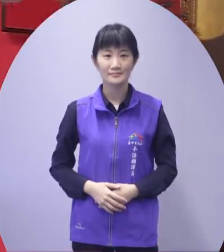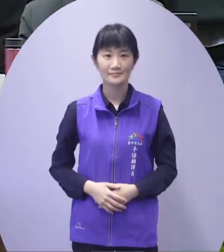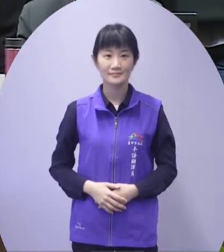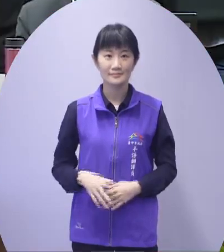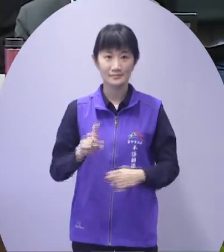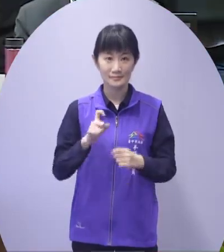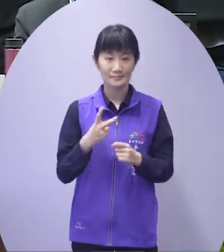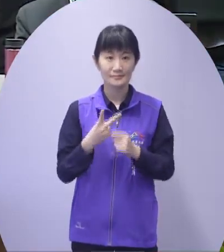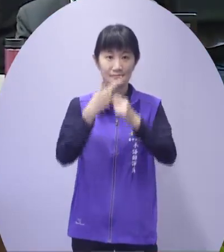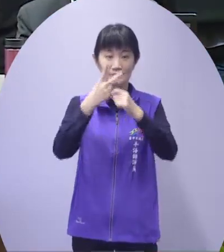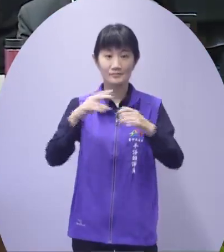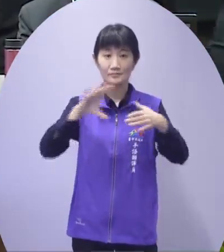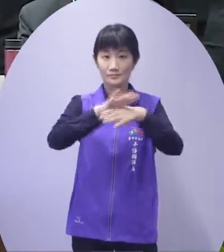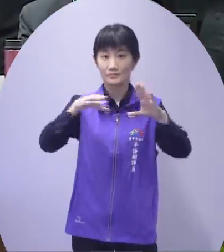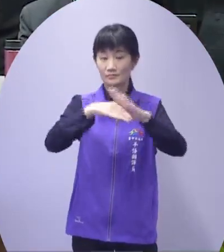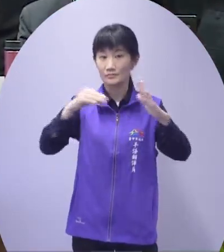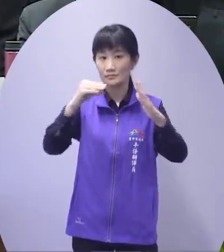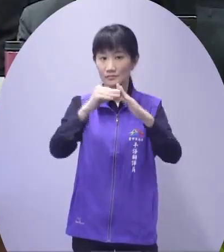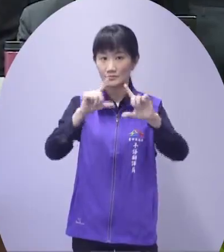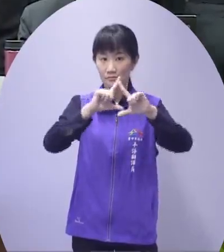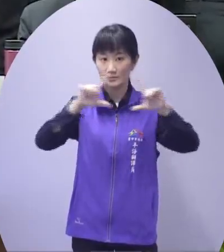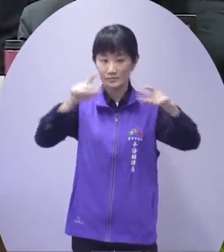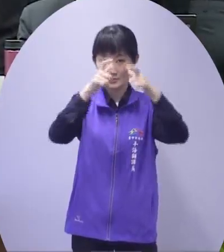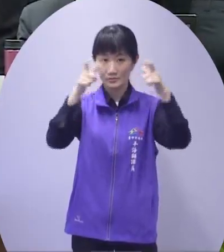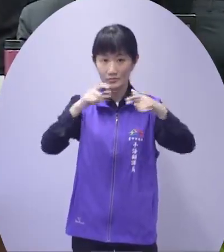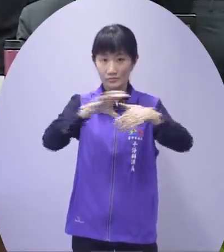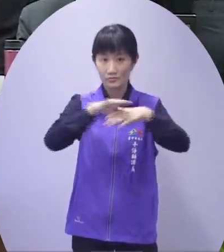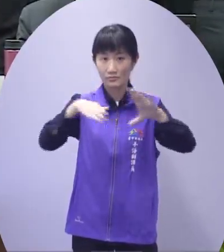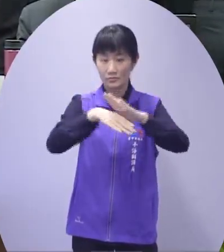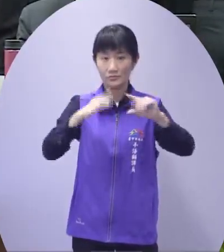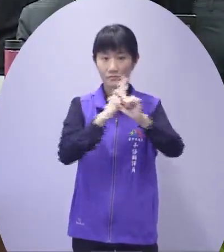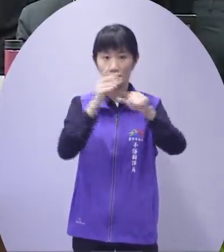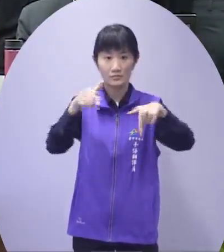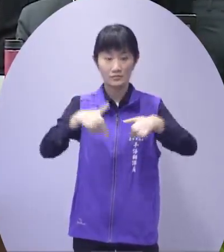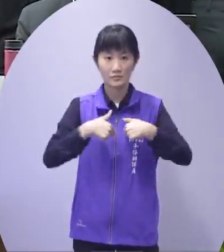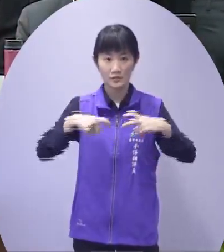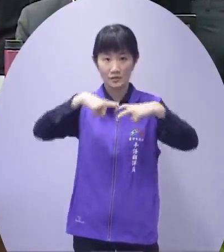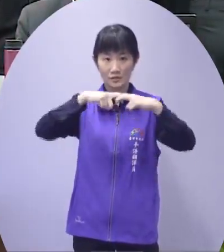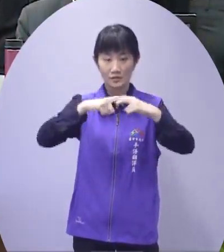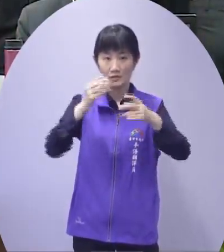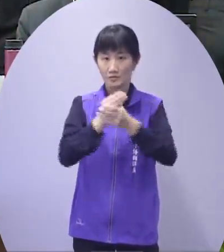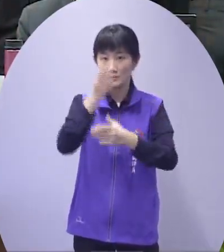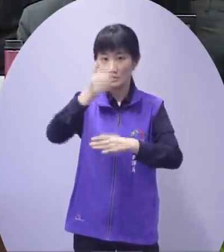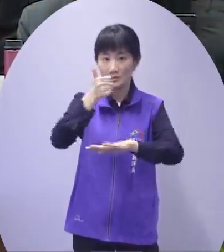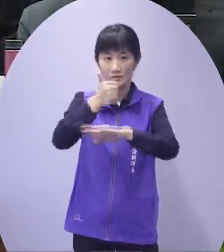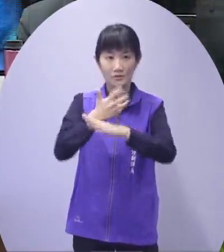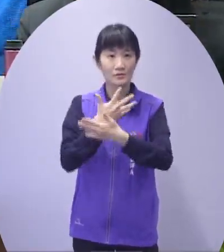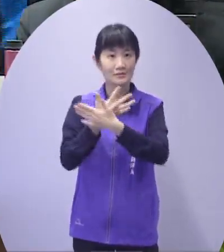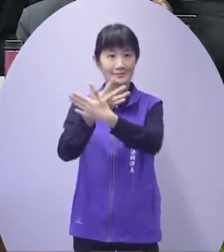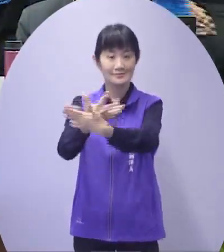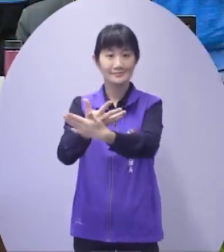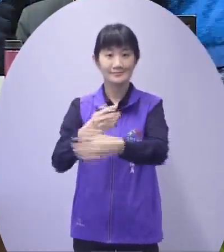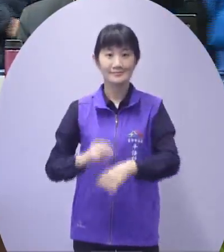第十二位，文化局大墩文化中心李明轩股长，请上台授奖。